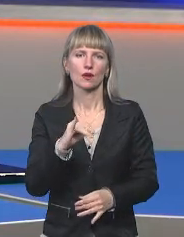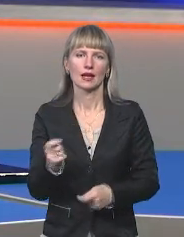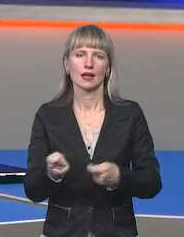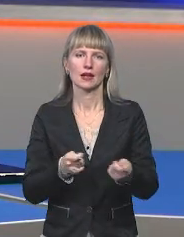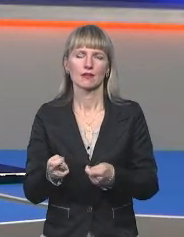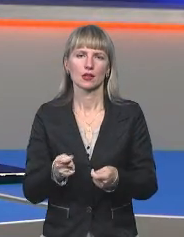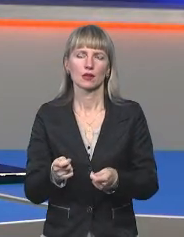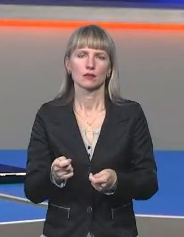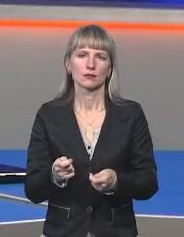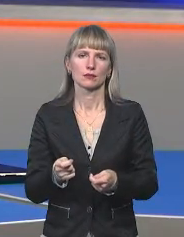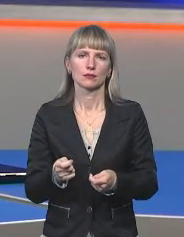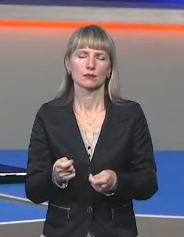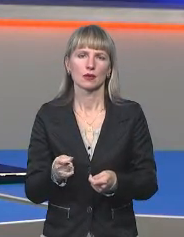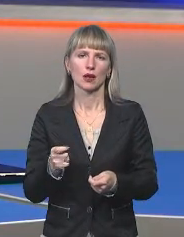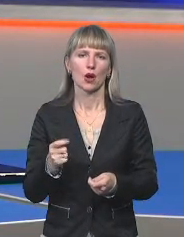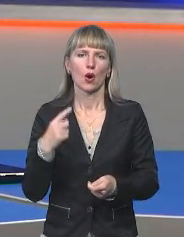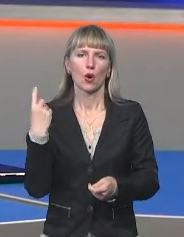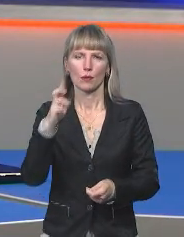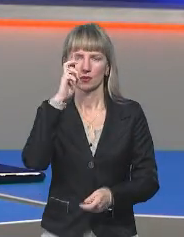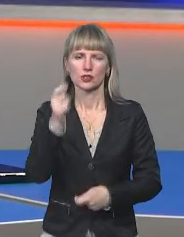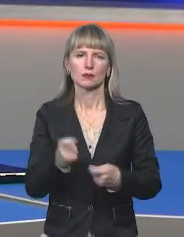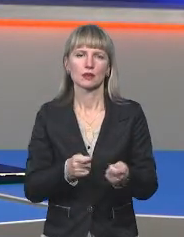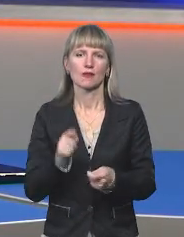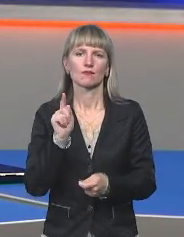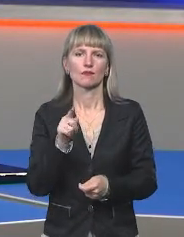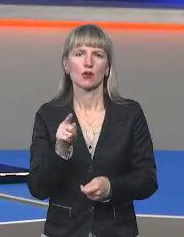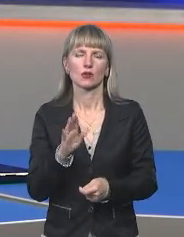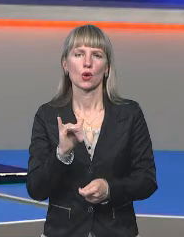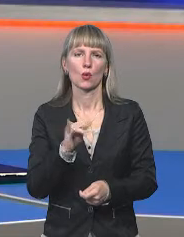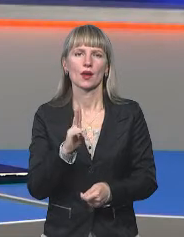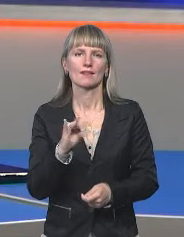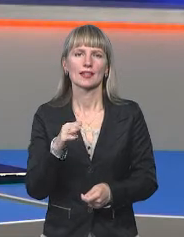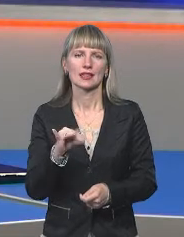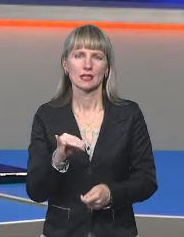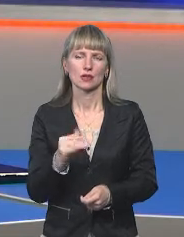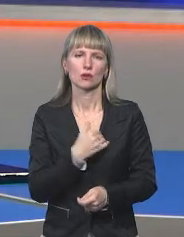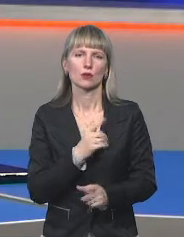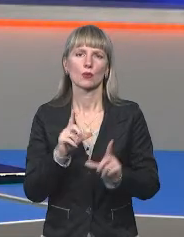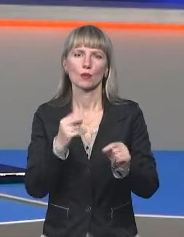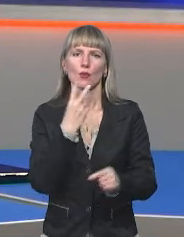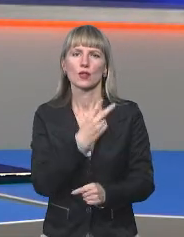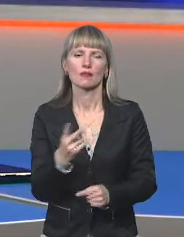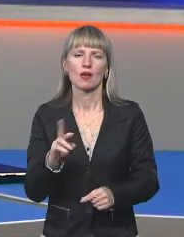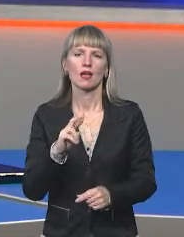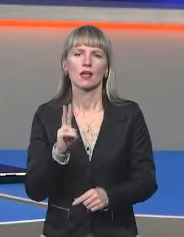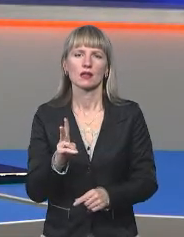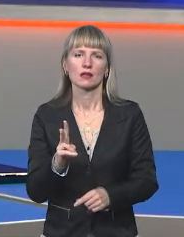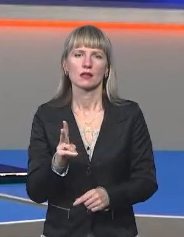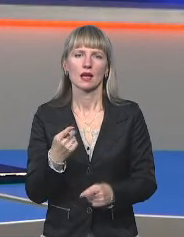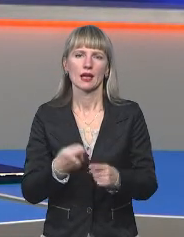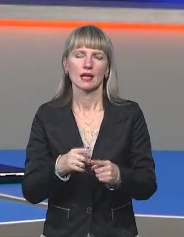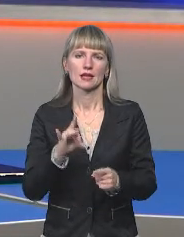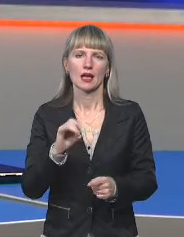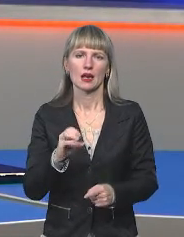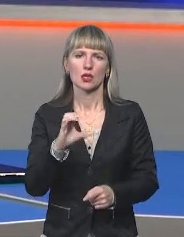керівником департаменту освіти облдержадміністрації. Вона в квітні вже збиралася поїхати і подивитися, як ці ресурсні